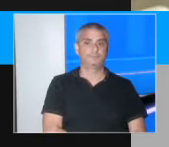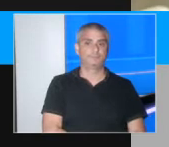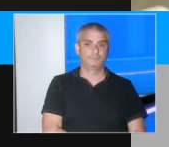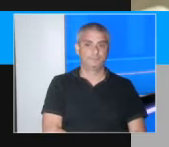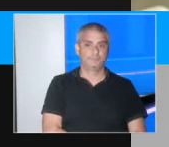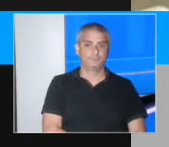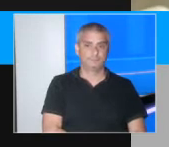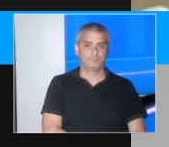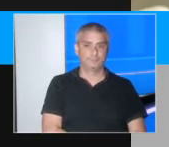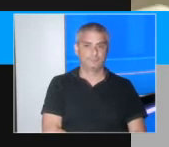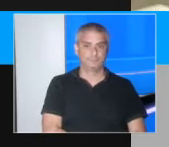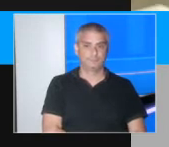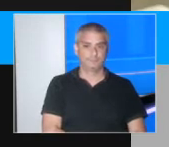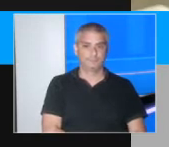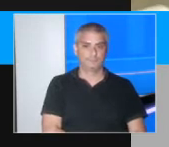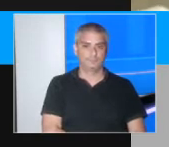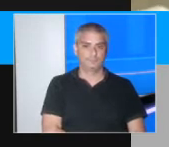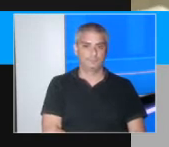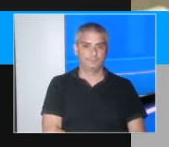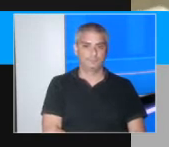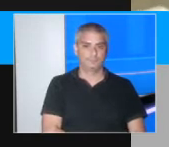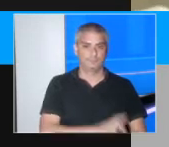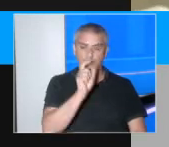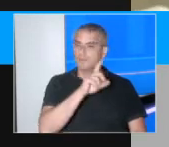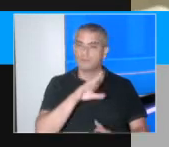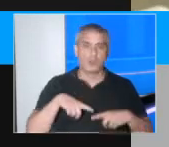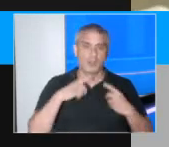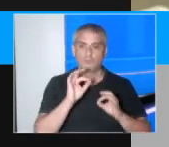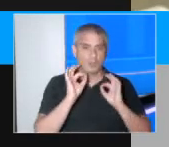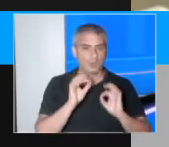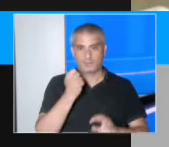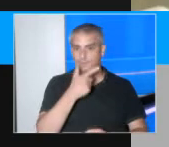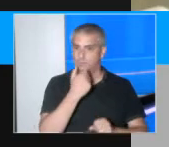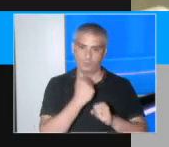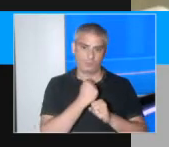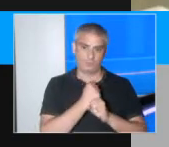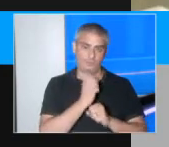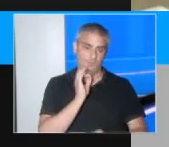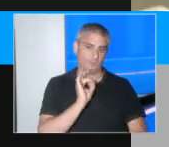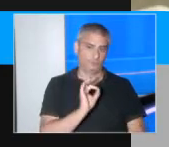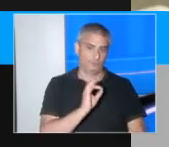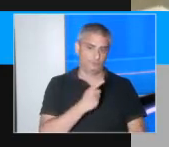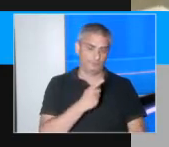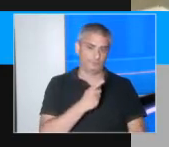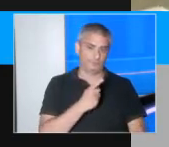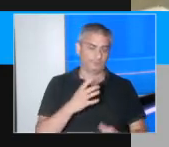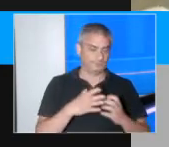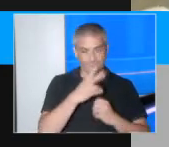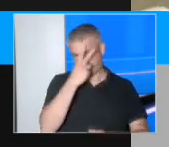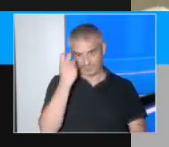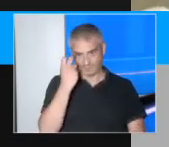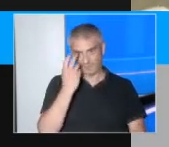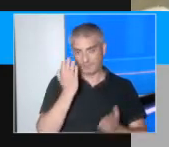לאדם מסור נאמן שכל חייו כמעט הוא עשה למען החברה